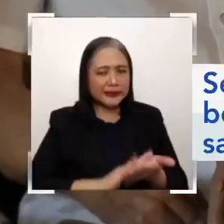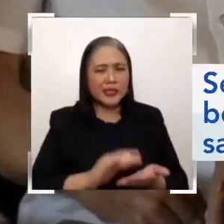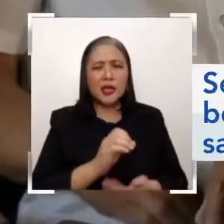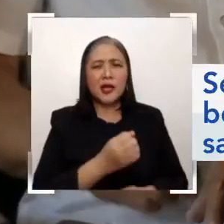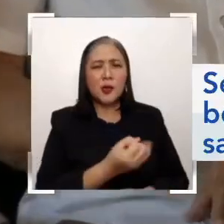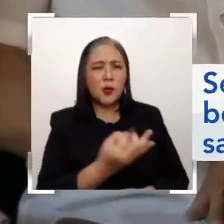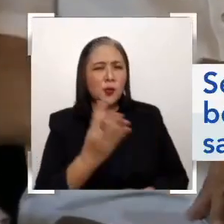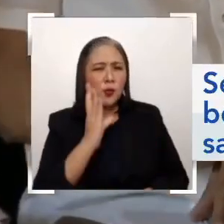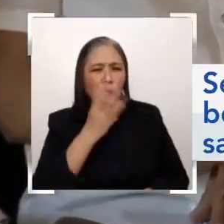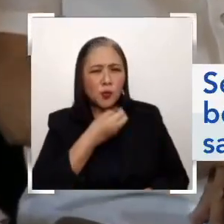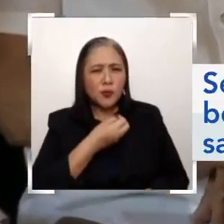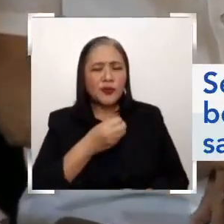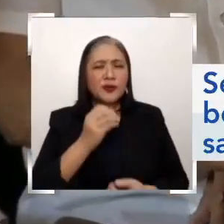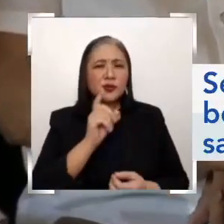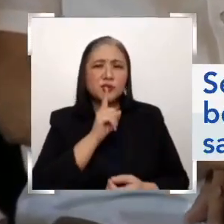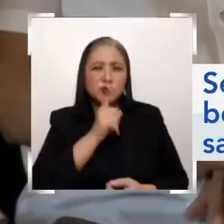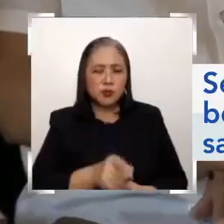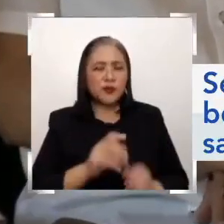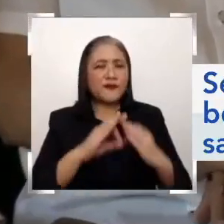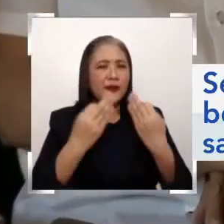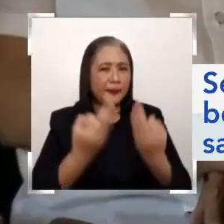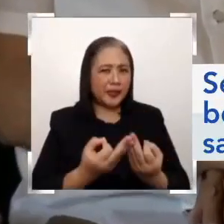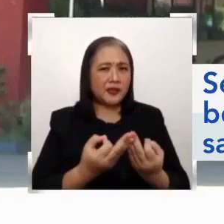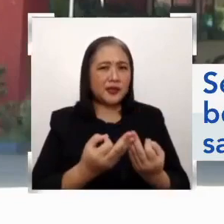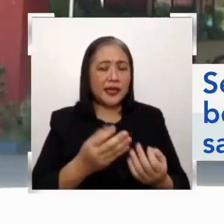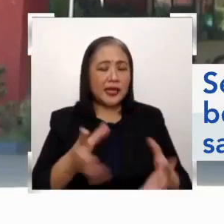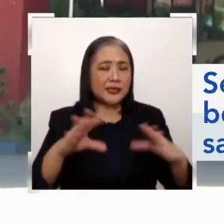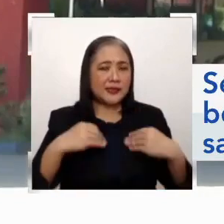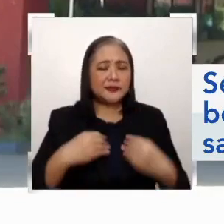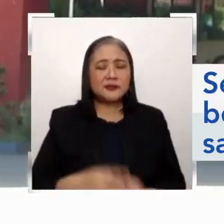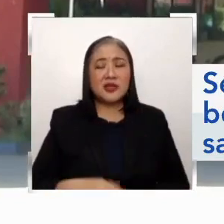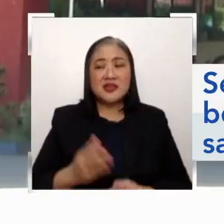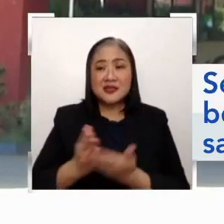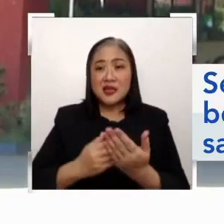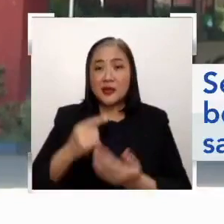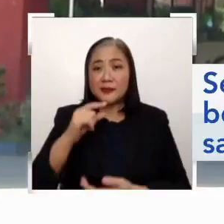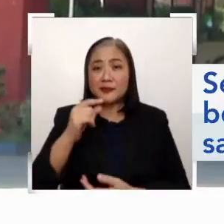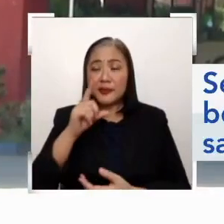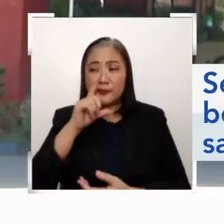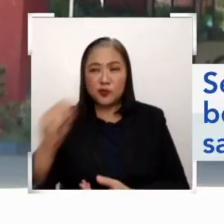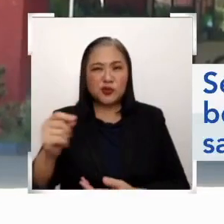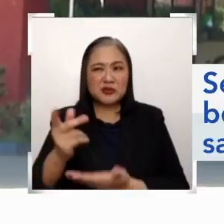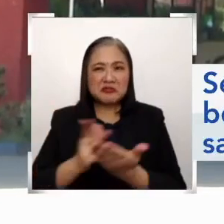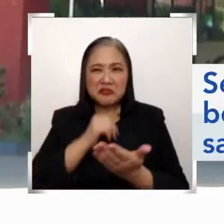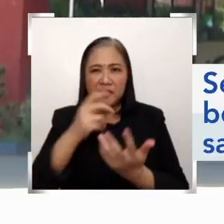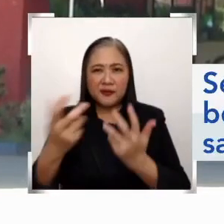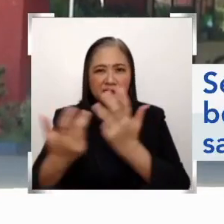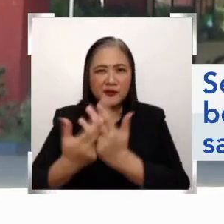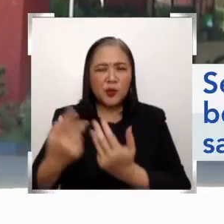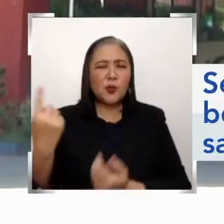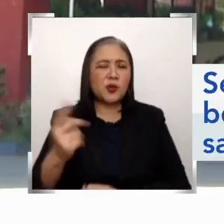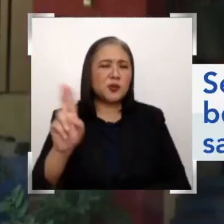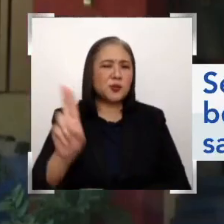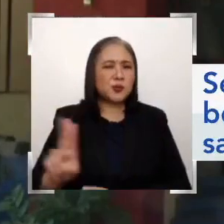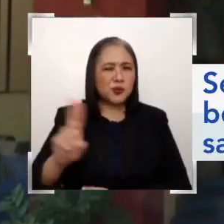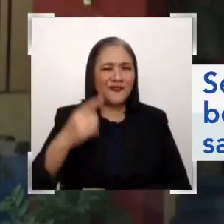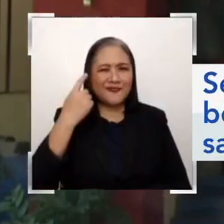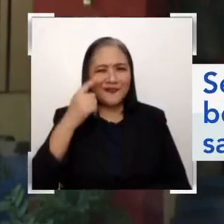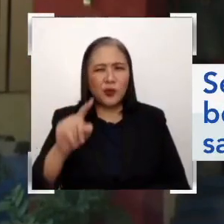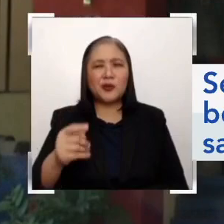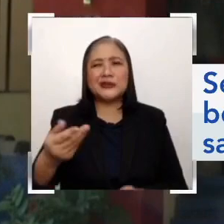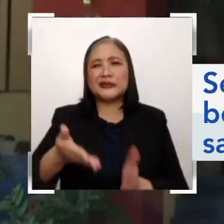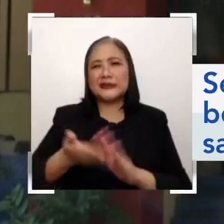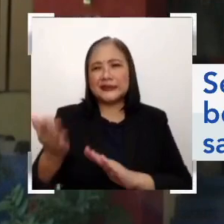beneficiaries. May mga ulat daw kasi na hindi kwalipikado ang ilang mga beneficiary at may ilang ginagamit daw sa pagsusugal ang